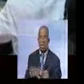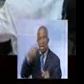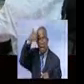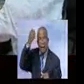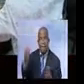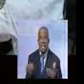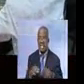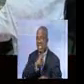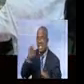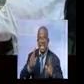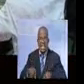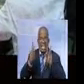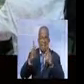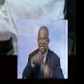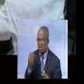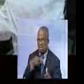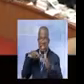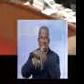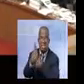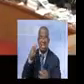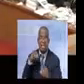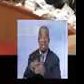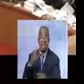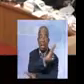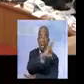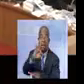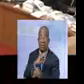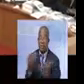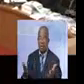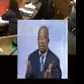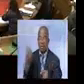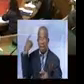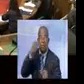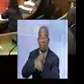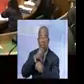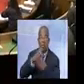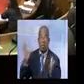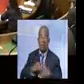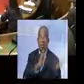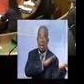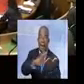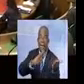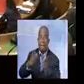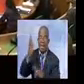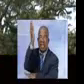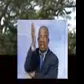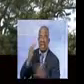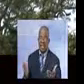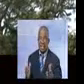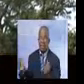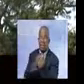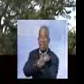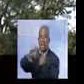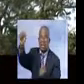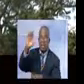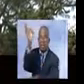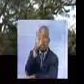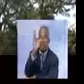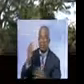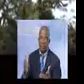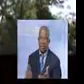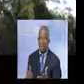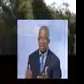a fait adopter par l'Assemblée nationale un nouveau code forestier qui renforce le dispositif légal permettant aux